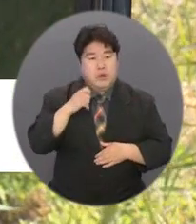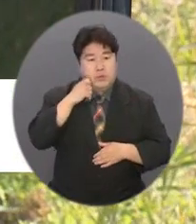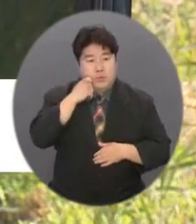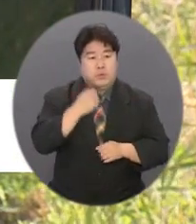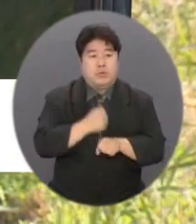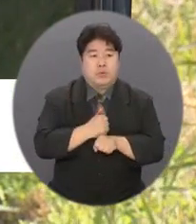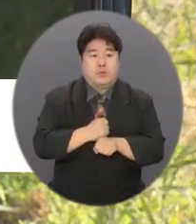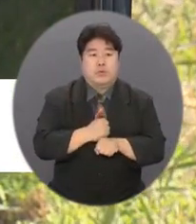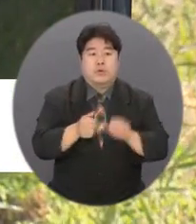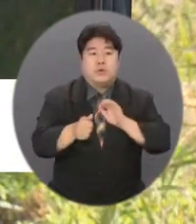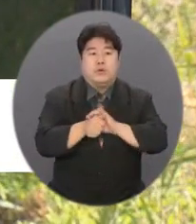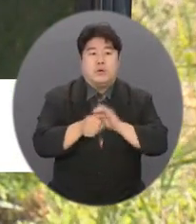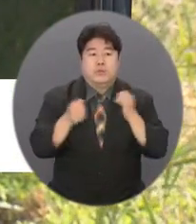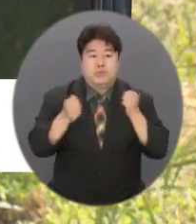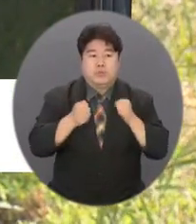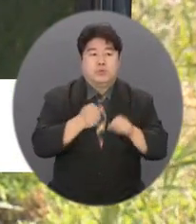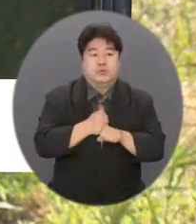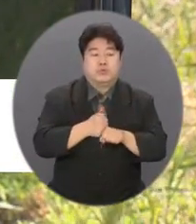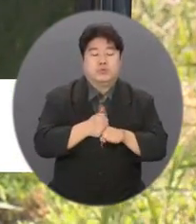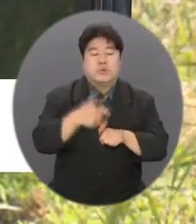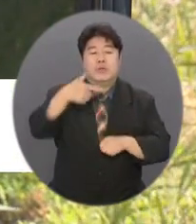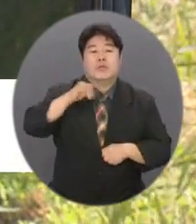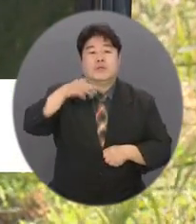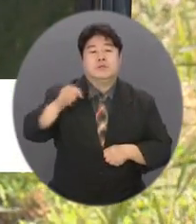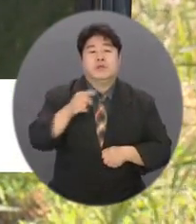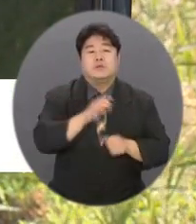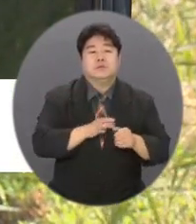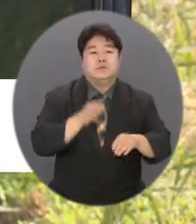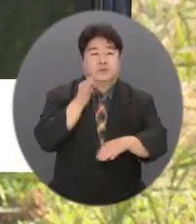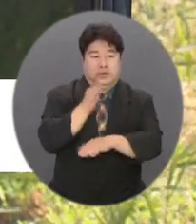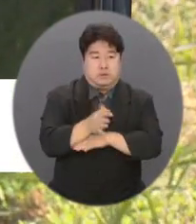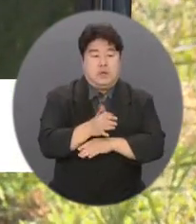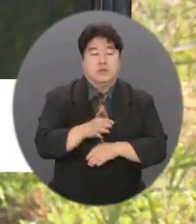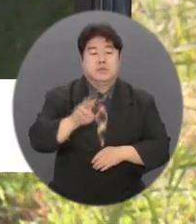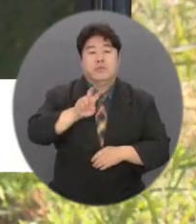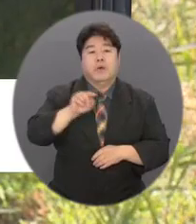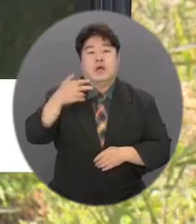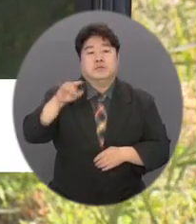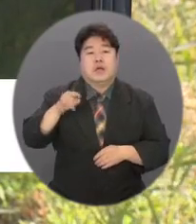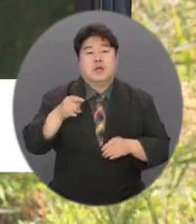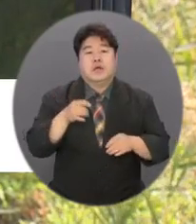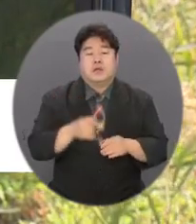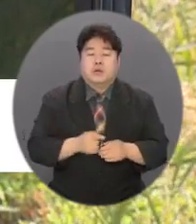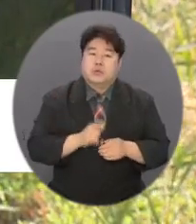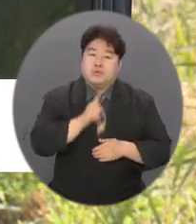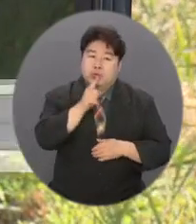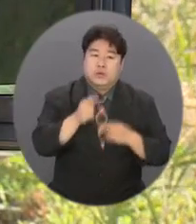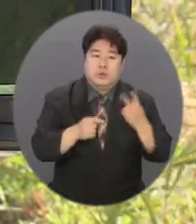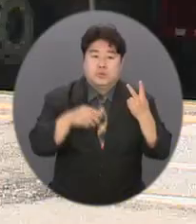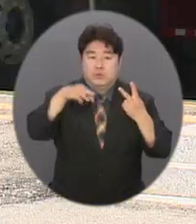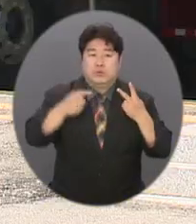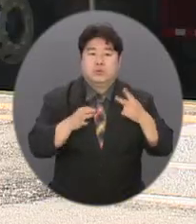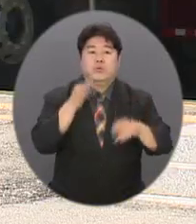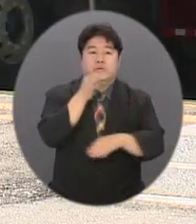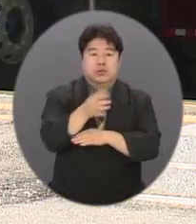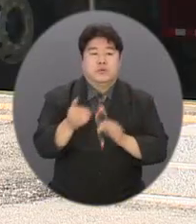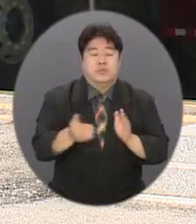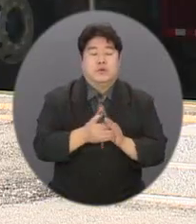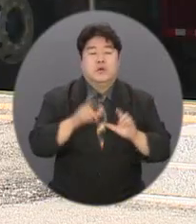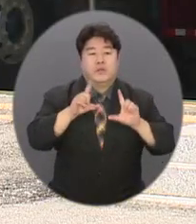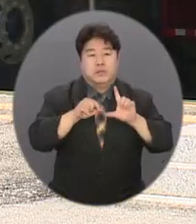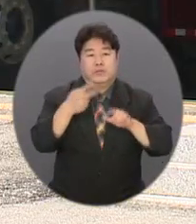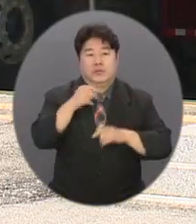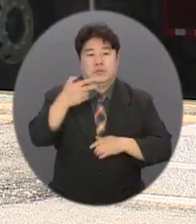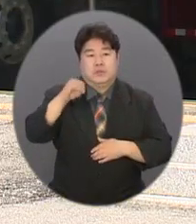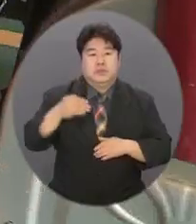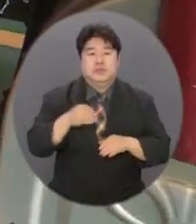경성 더에 김 체내 살고 있는 에 매 저한테 전화해 가지고 에 거기서 두통을 구입을 했습니다 대부분 디젤